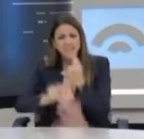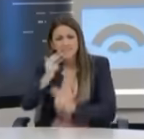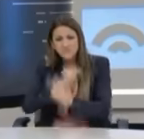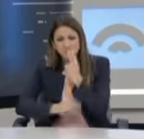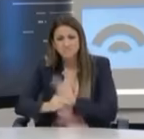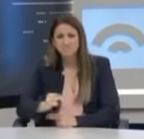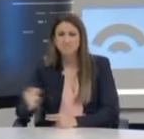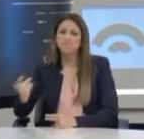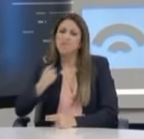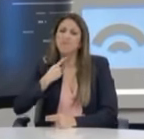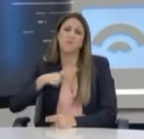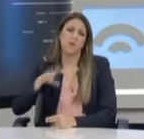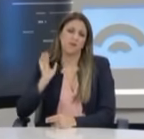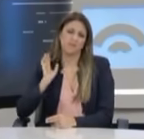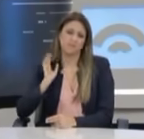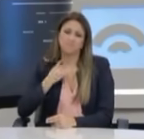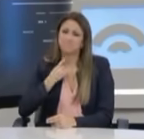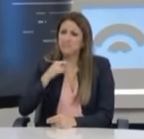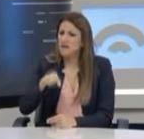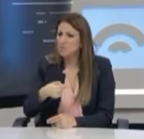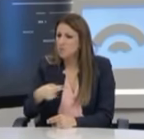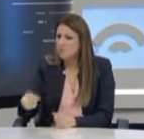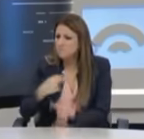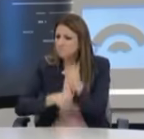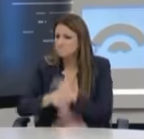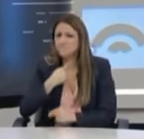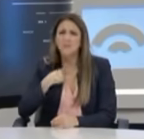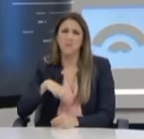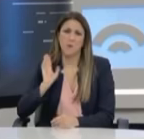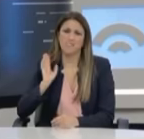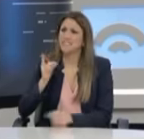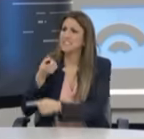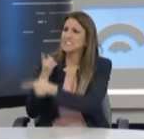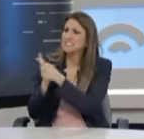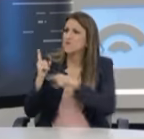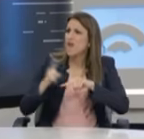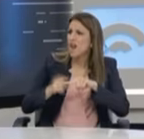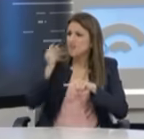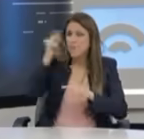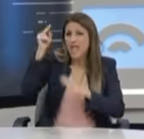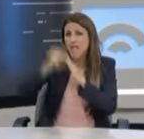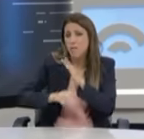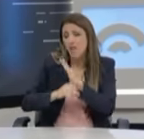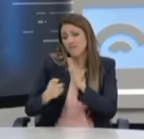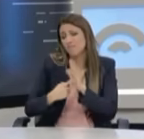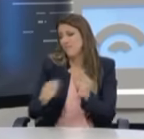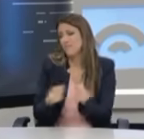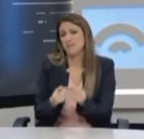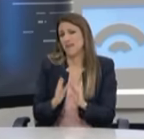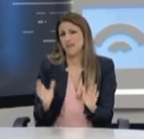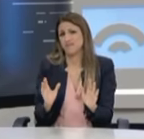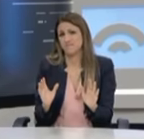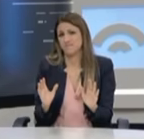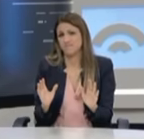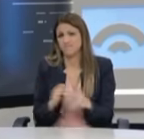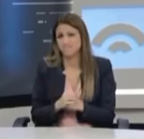να μην μιλώ καθόλου για αυτό το θέμα. Η Συμφωνία των Πρεσπών δεν θα έπρεπε ποτέ να είχε υπογραφεί. Και βέβαια δεν θα έπρεπε